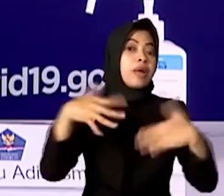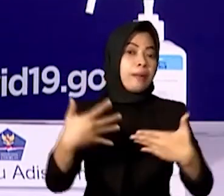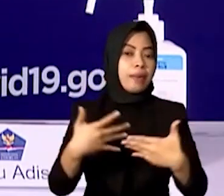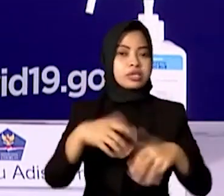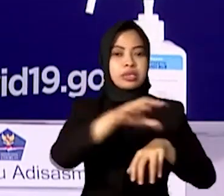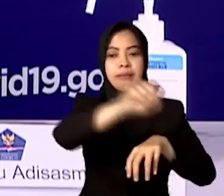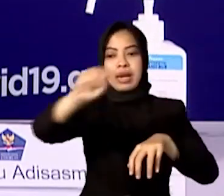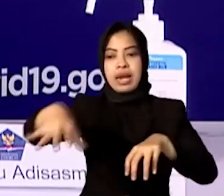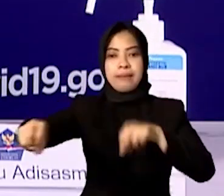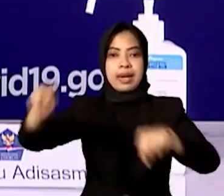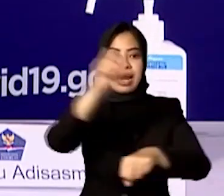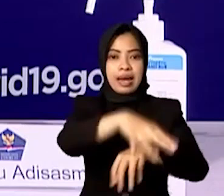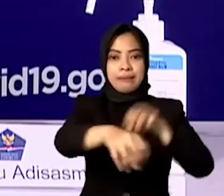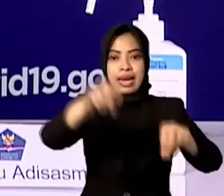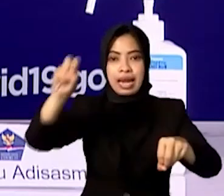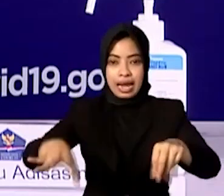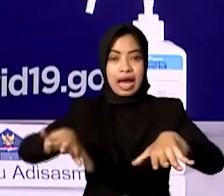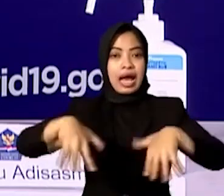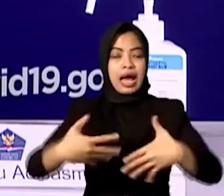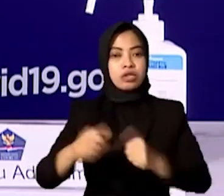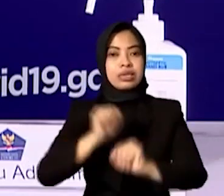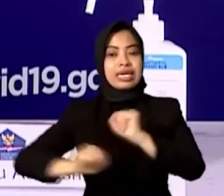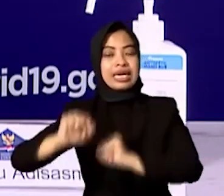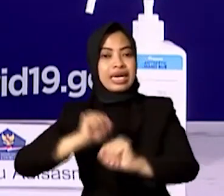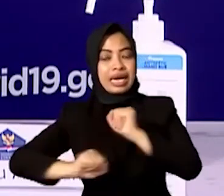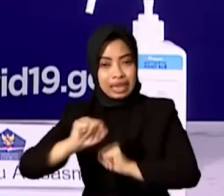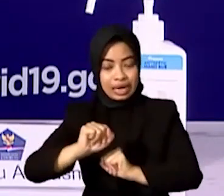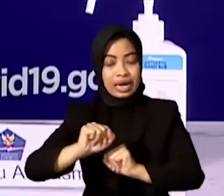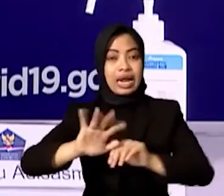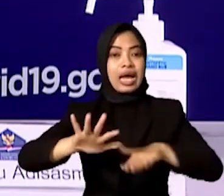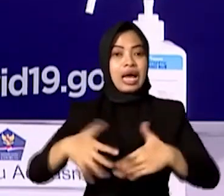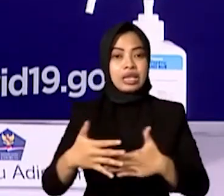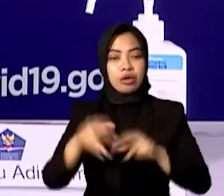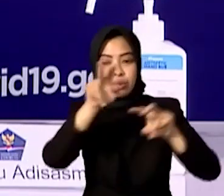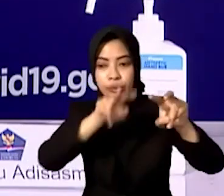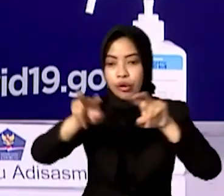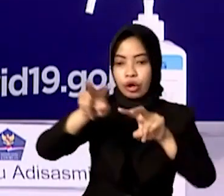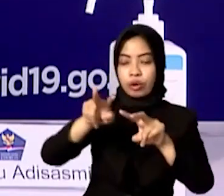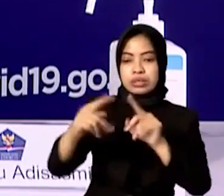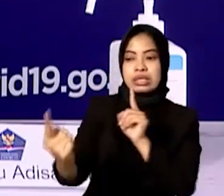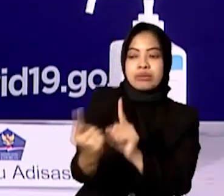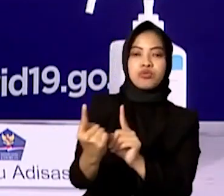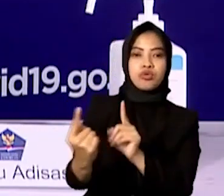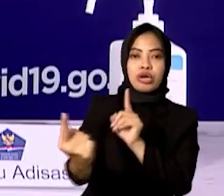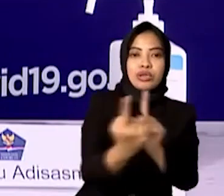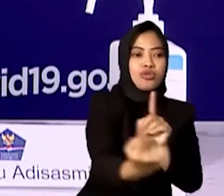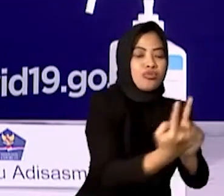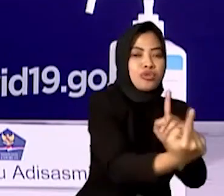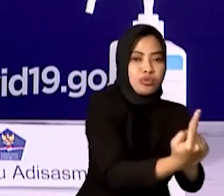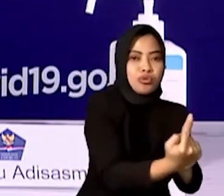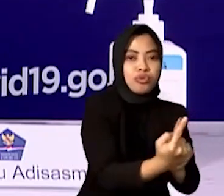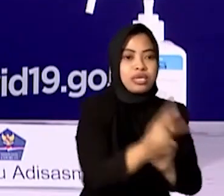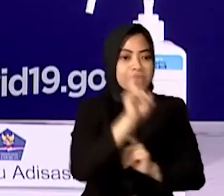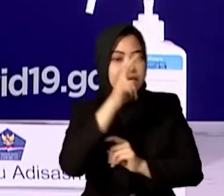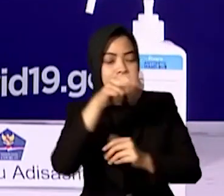transmisi lokal juga disebabkan oleh pelaksanaan kegiatan penelusuran kontak atau trising